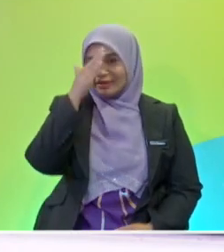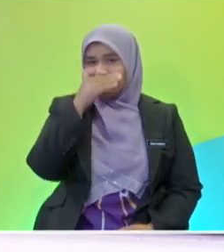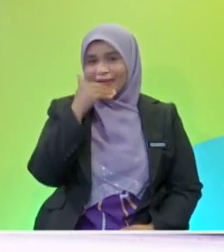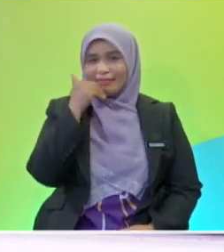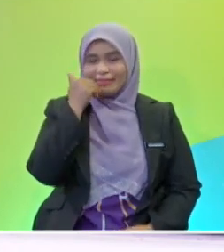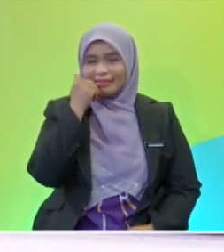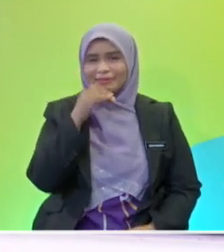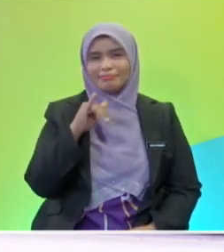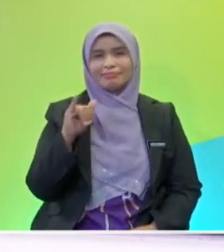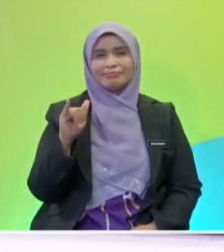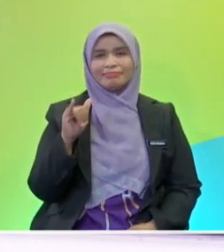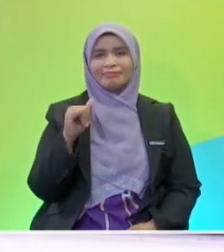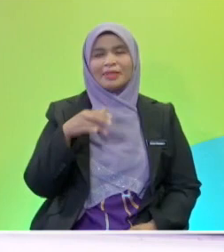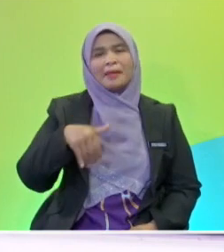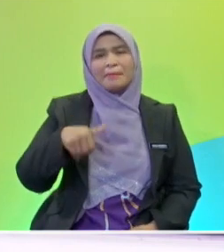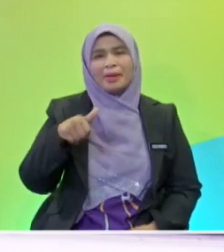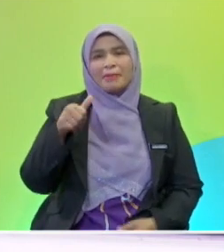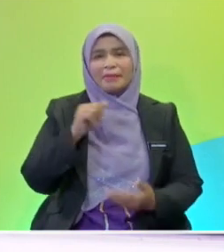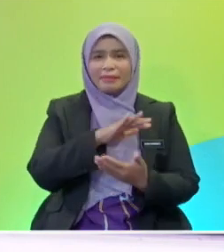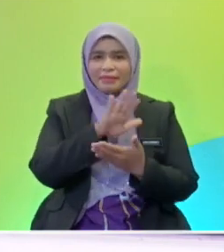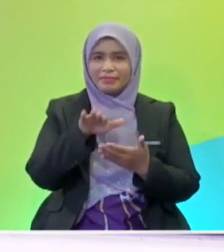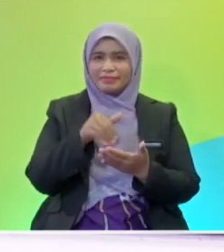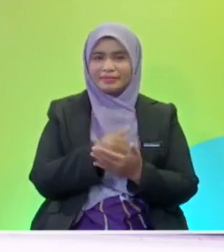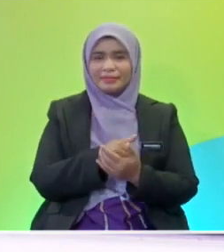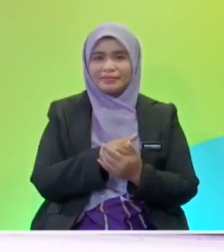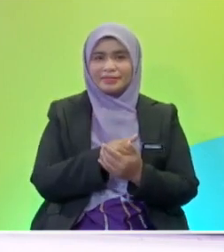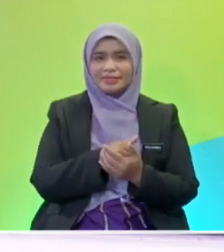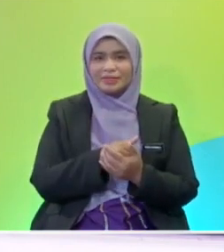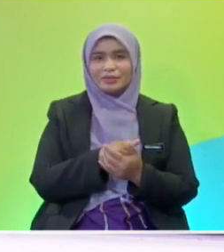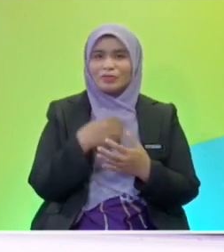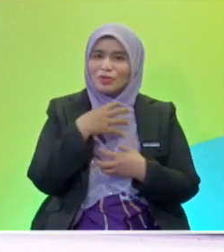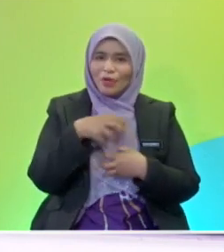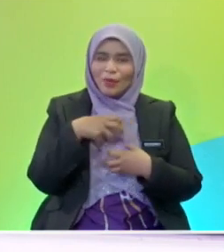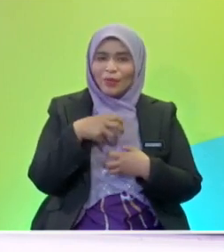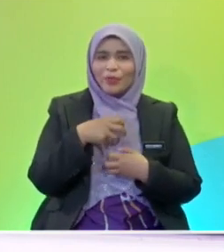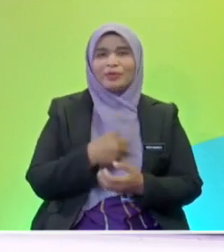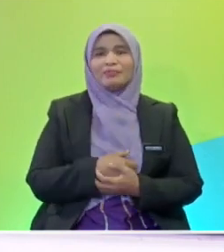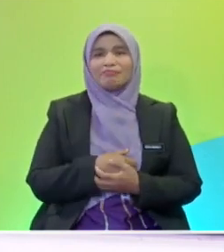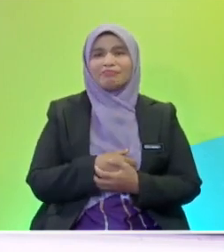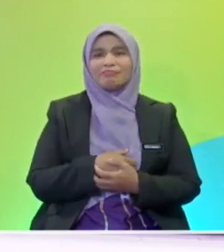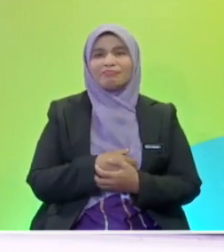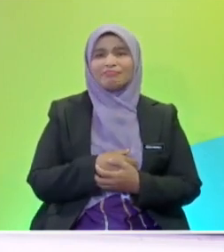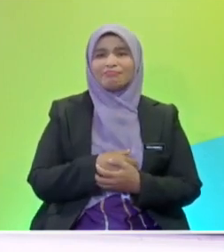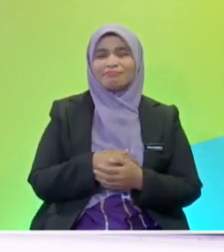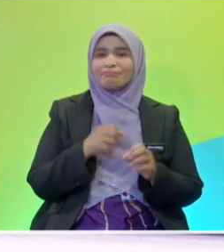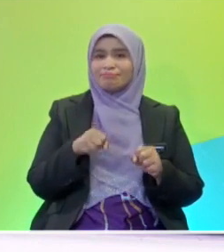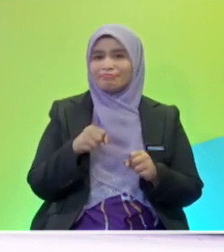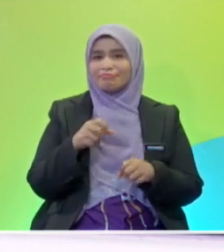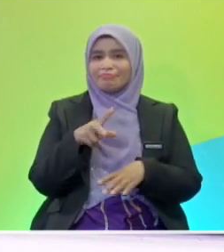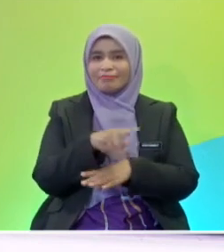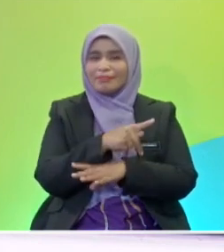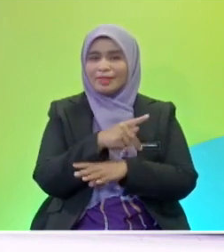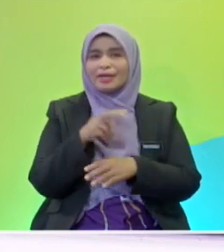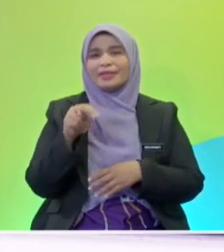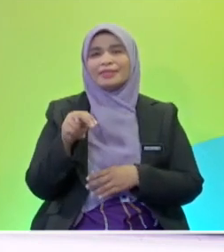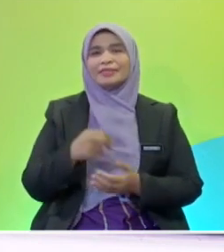cantiknya begbag semua ni seronoklah nak pakaah nanti canknya ada